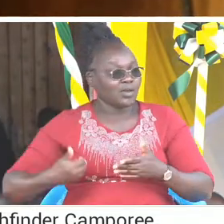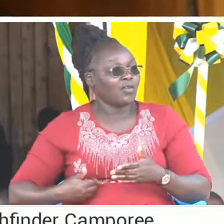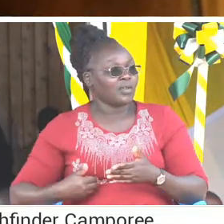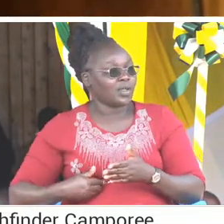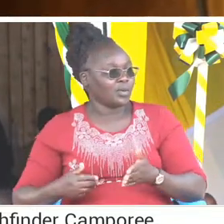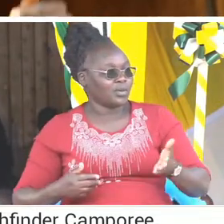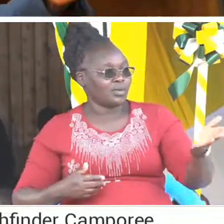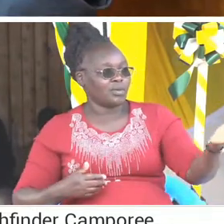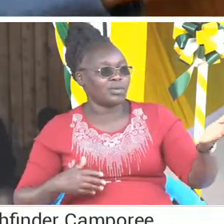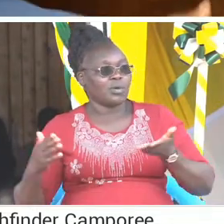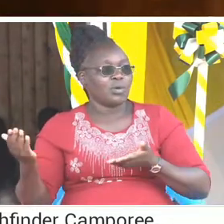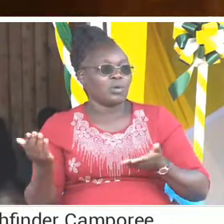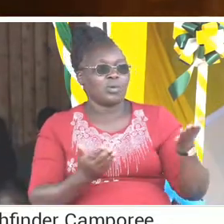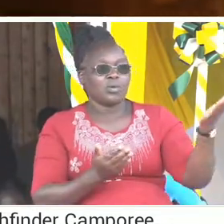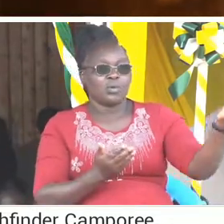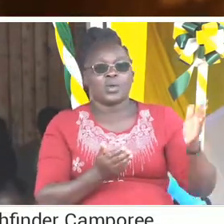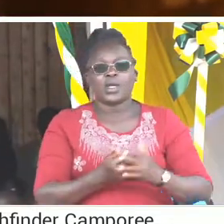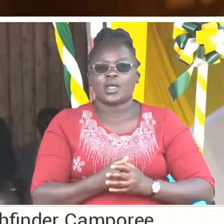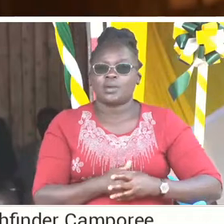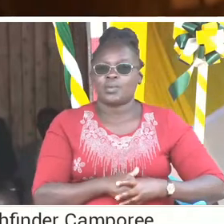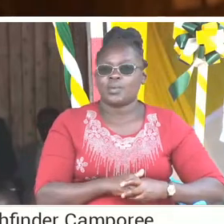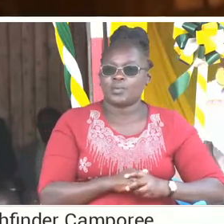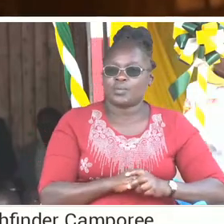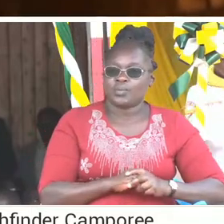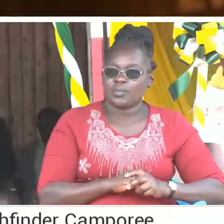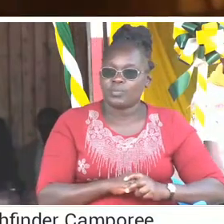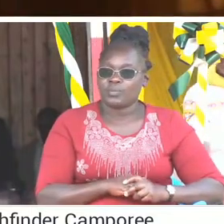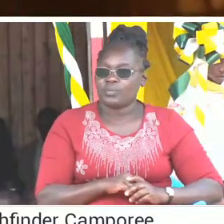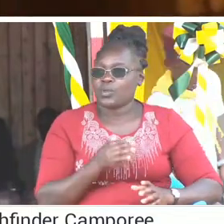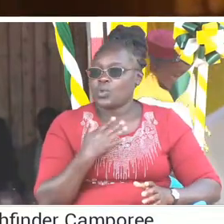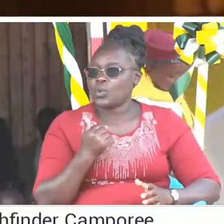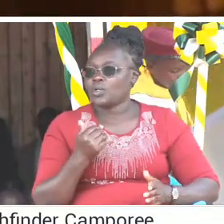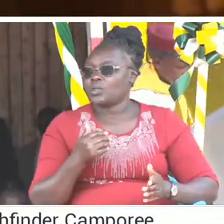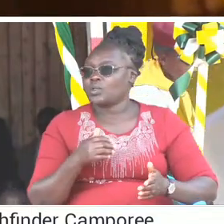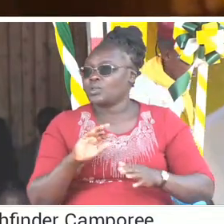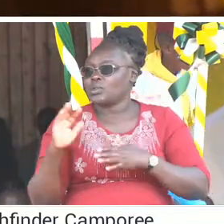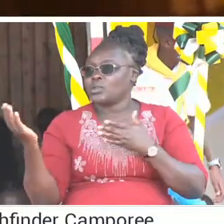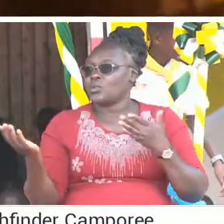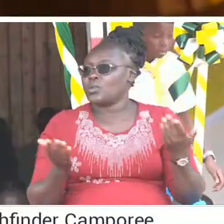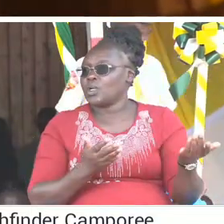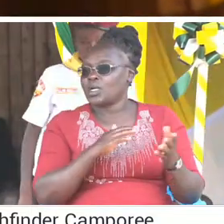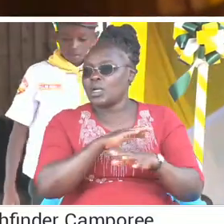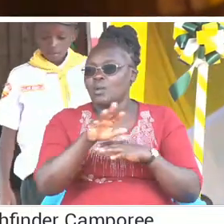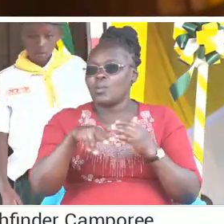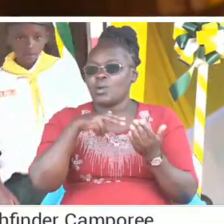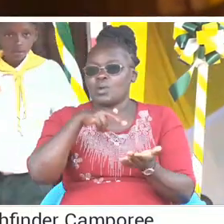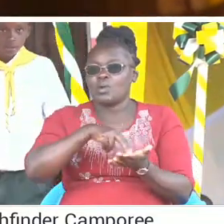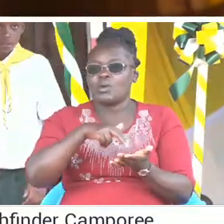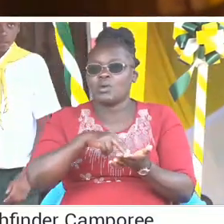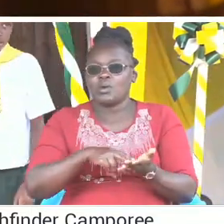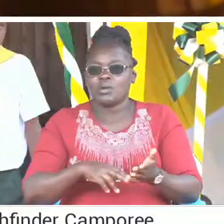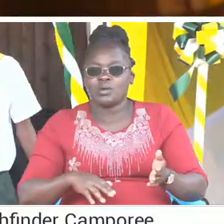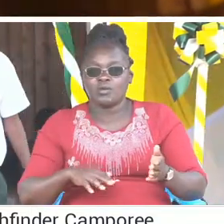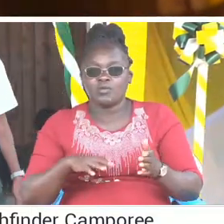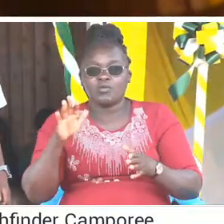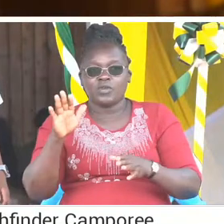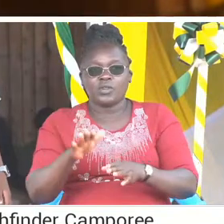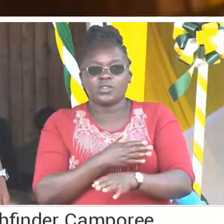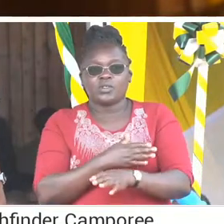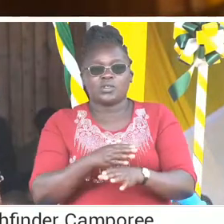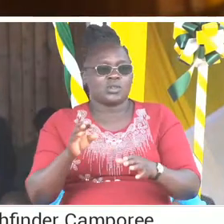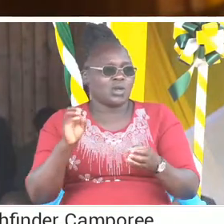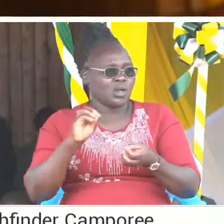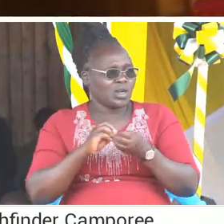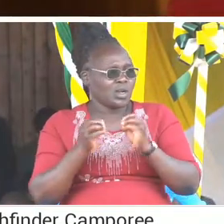sasa. Wakati marshals wanakuja, naomba tusimame sote kwa ajili ya wimbo namba 9. Sote